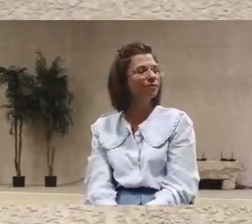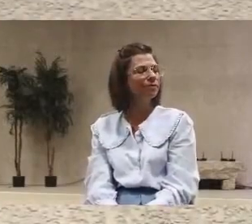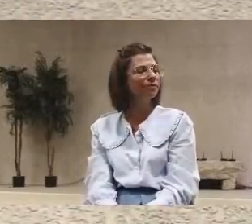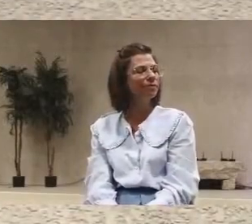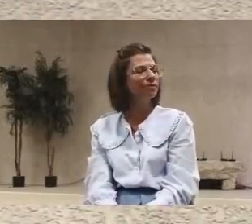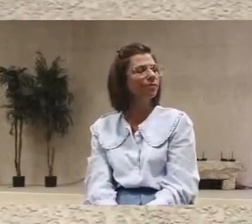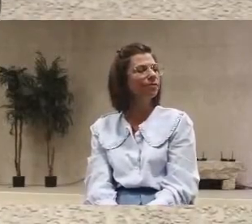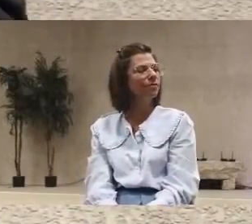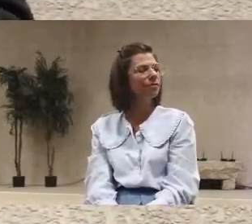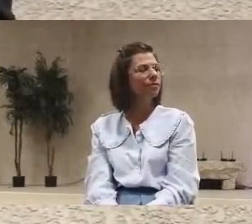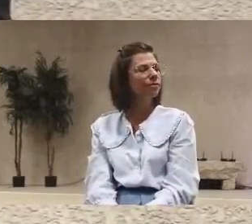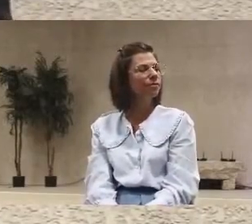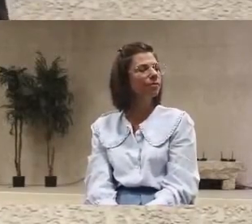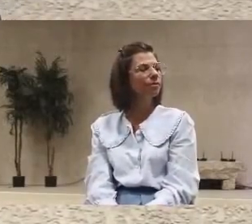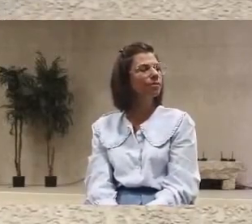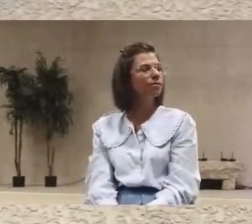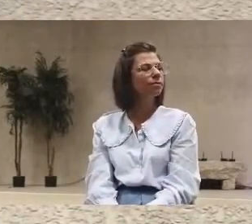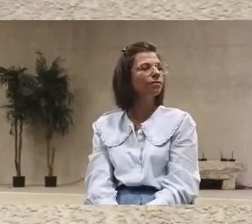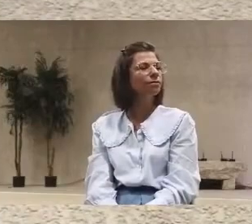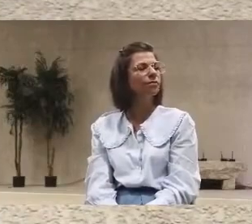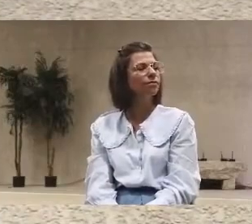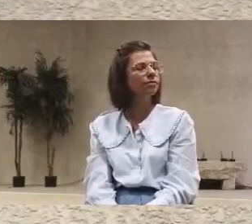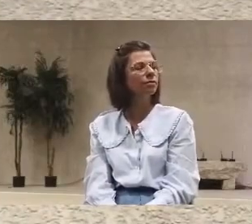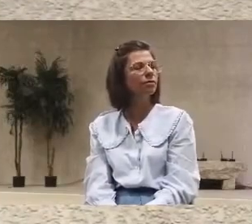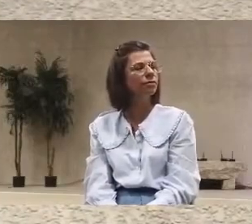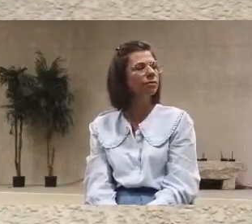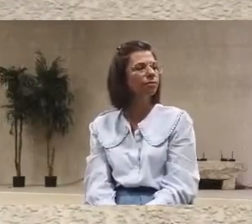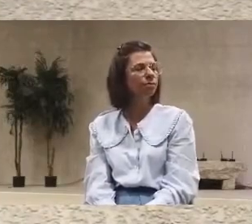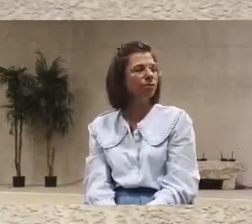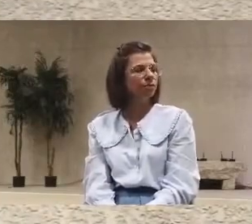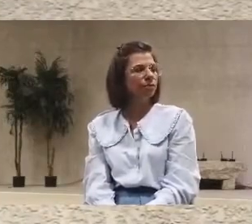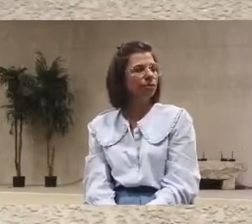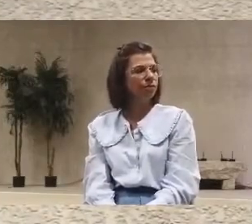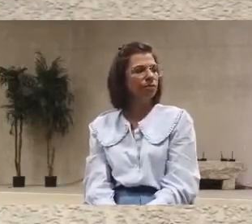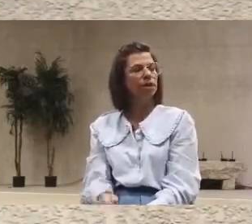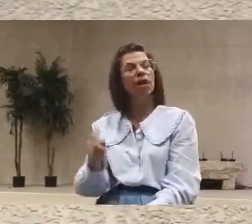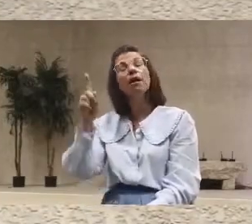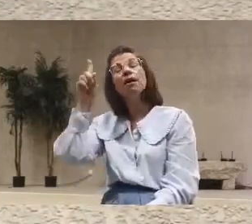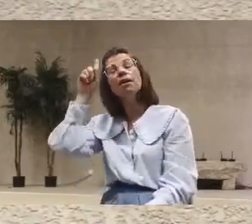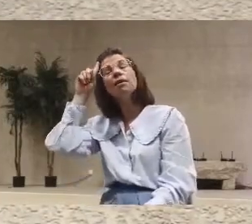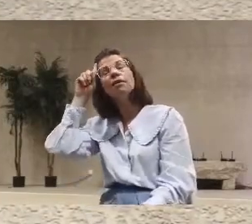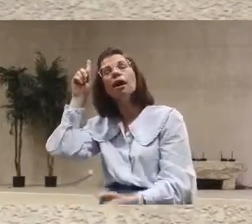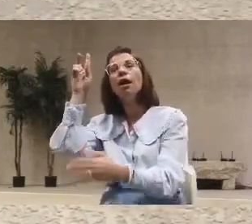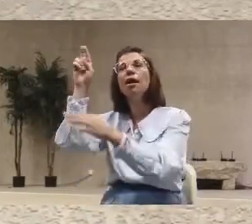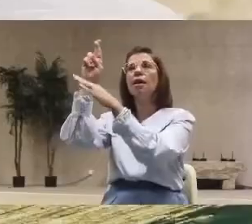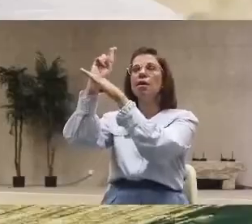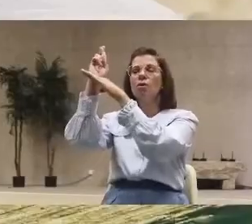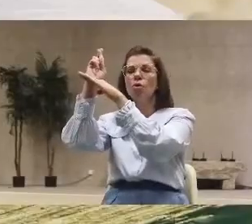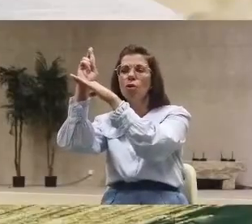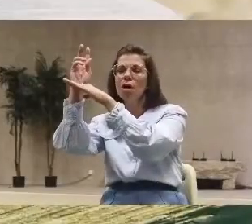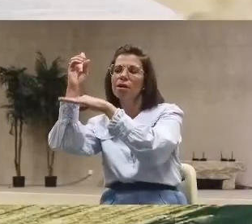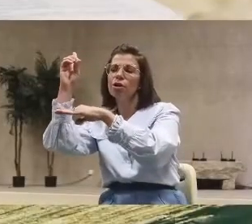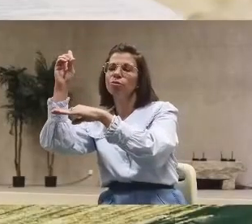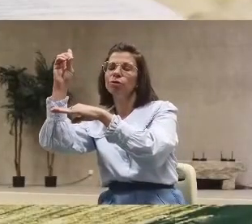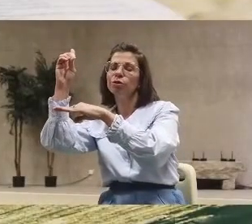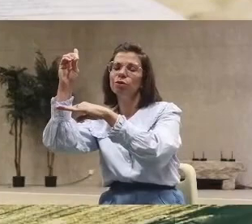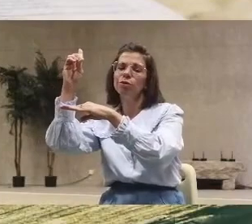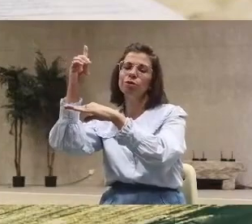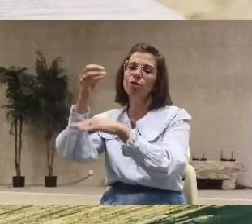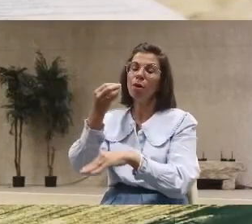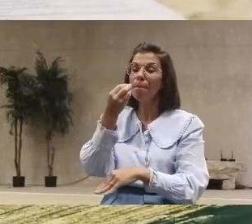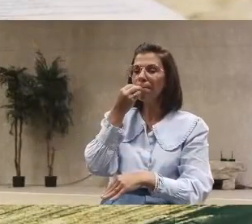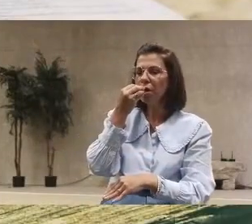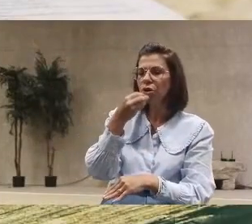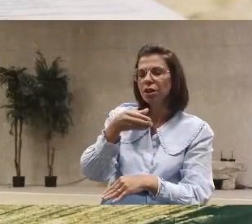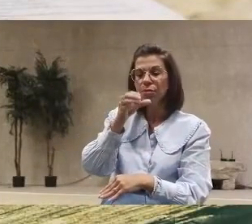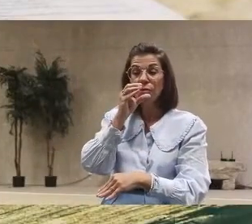Romains chapitre 14, verset 17. Car le royaume de Dieu, ce n'est pas le manger et